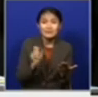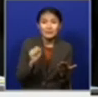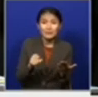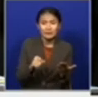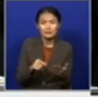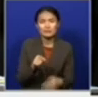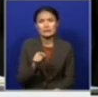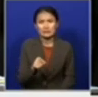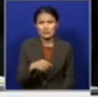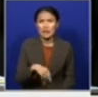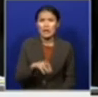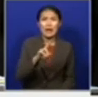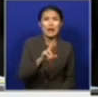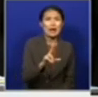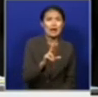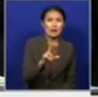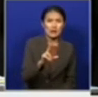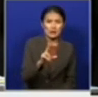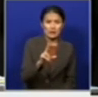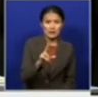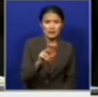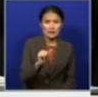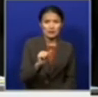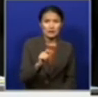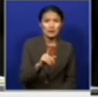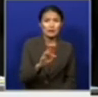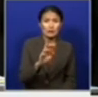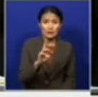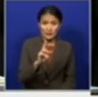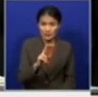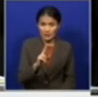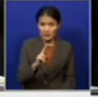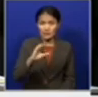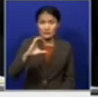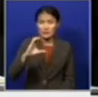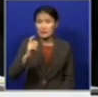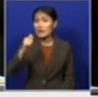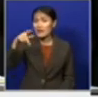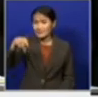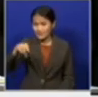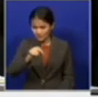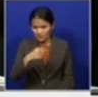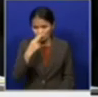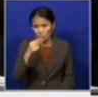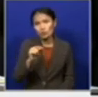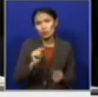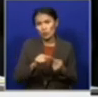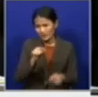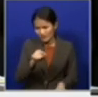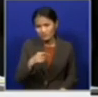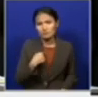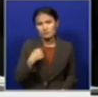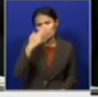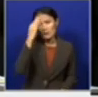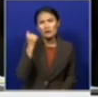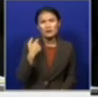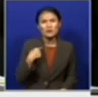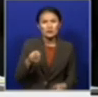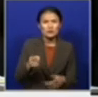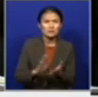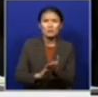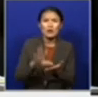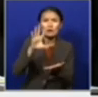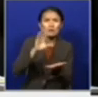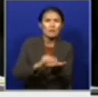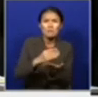การศึกษากันอีกมากนะคะแต่ถ้าหน่วยงานรัฐได้มีการศึกษาการเจรจาความตกลงอาเซปของไทยอย่างถ่องแท้ค่ะก็จะทราบว่า